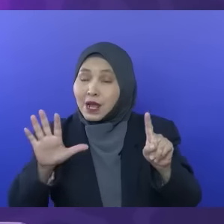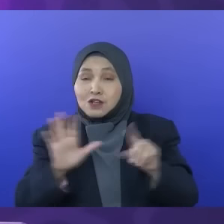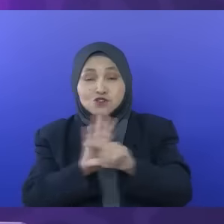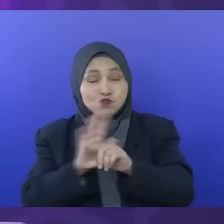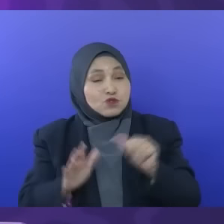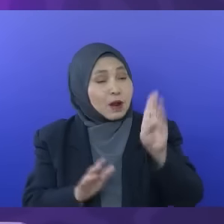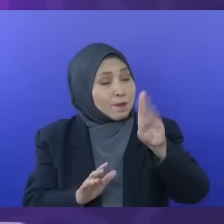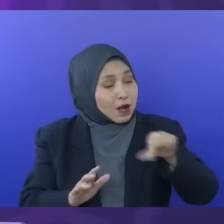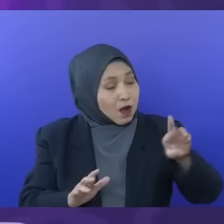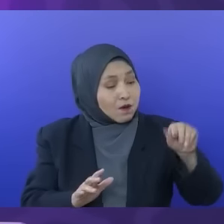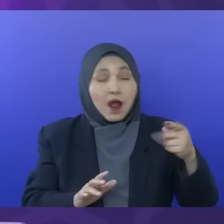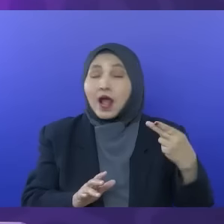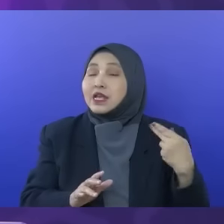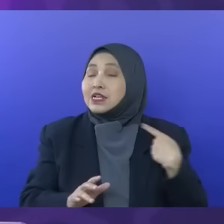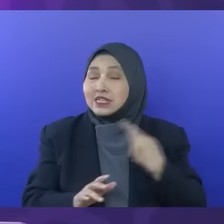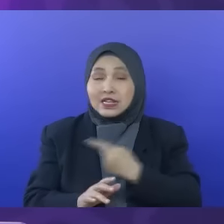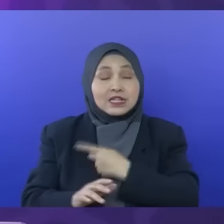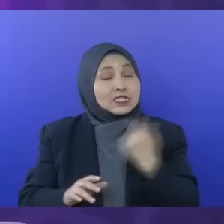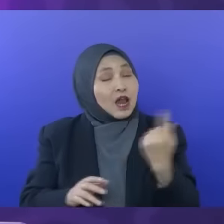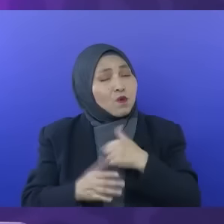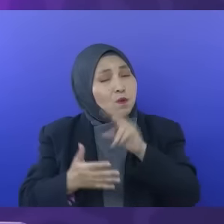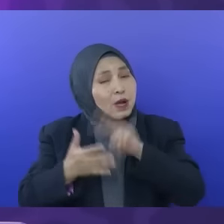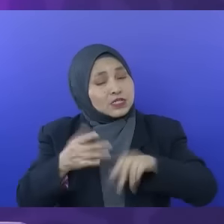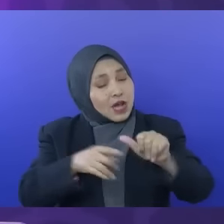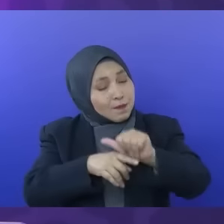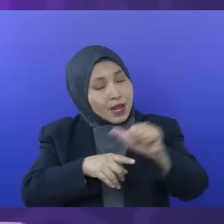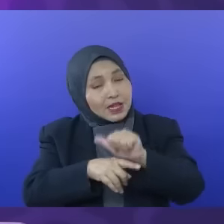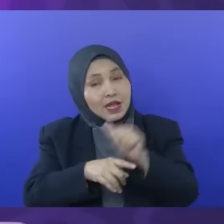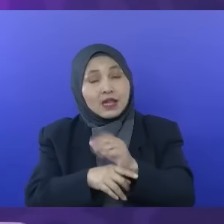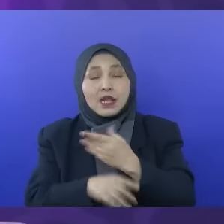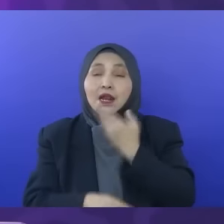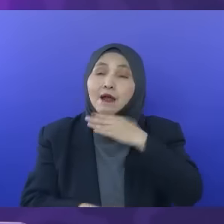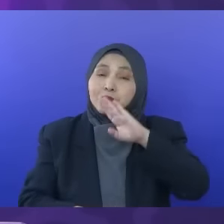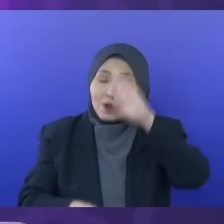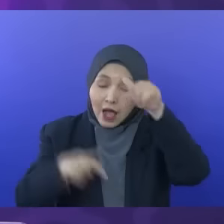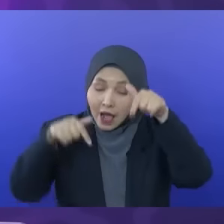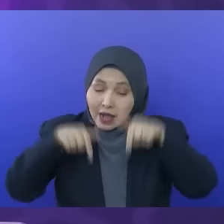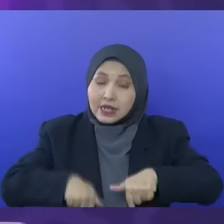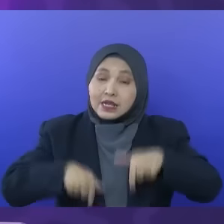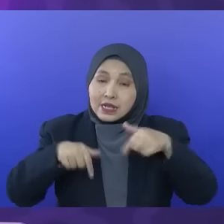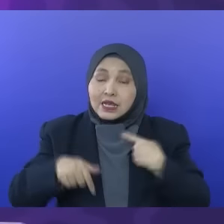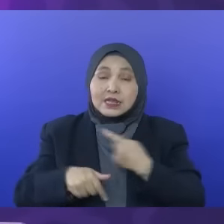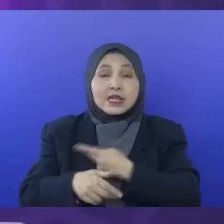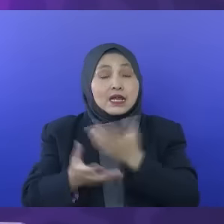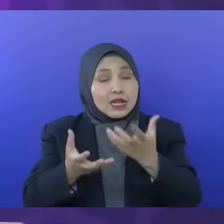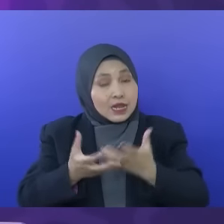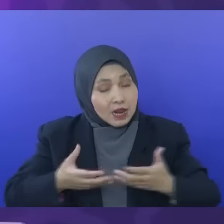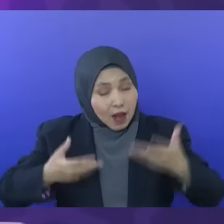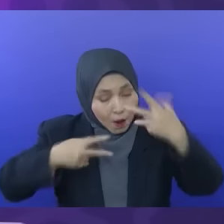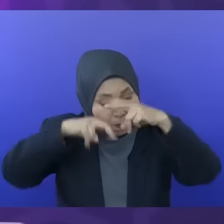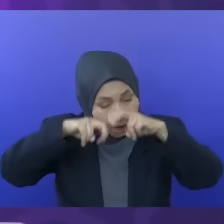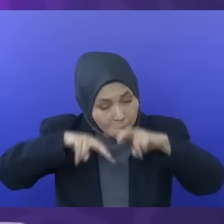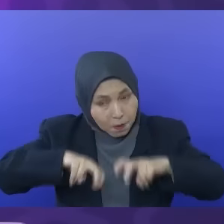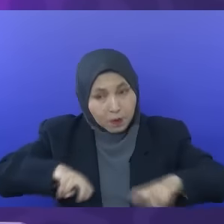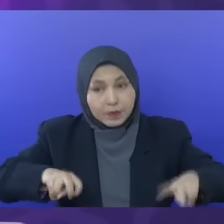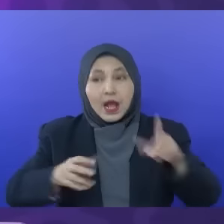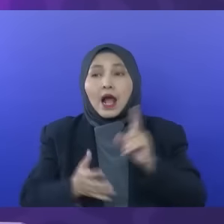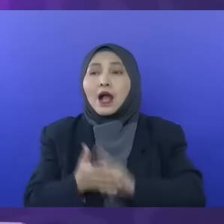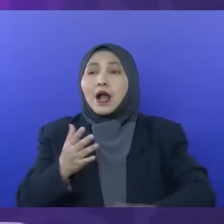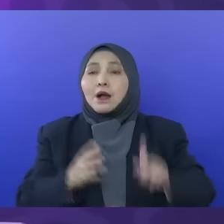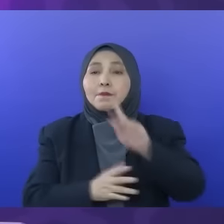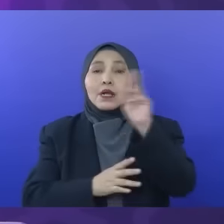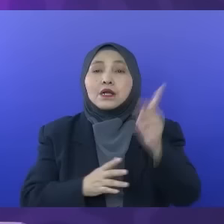al-baqarah ayat yang lalu kita baca lalu kita amalkan Alhamdulillah hari ini kita menelusuri lagi apakah